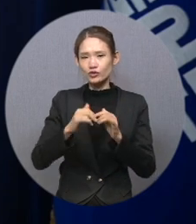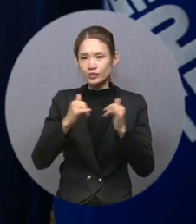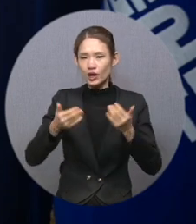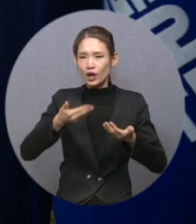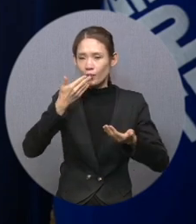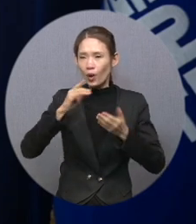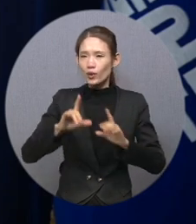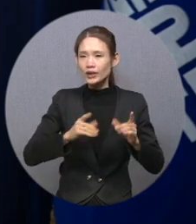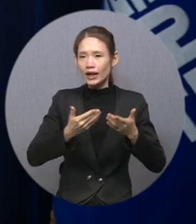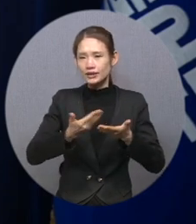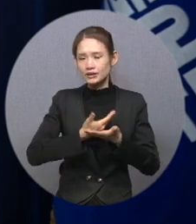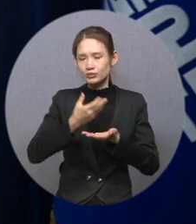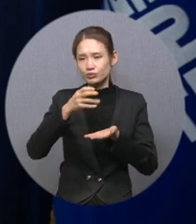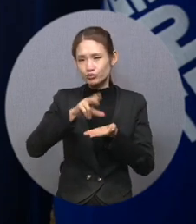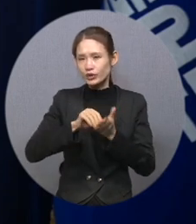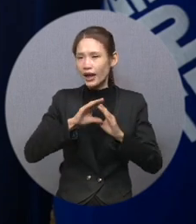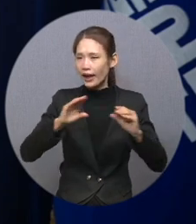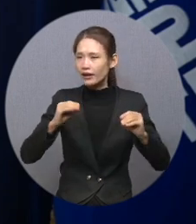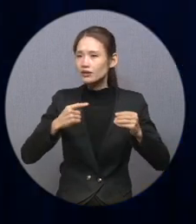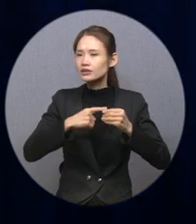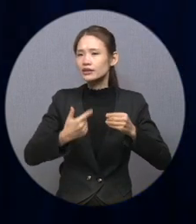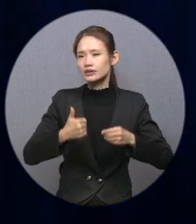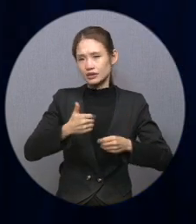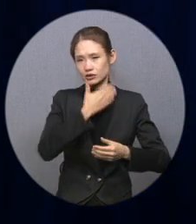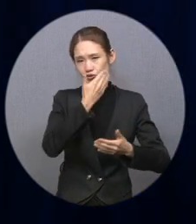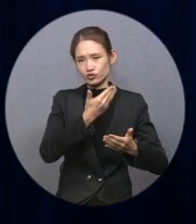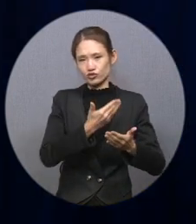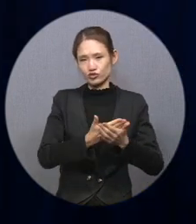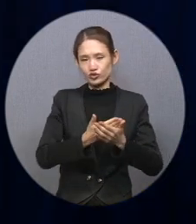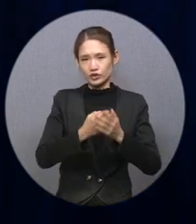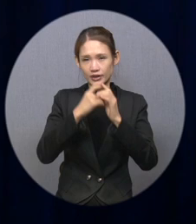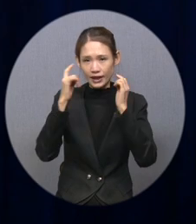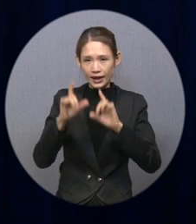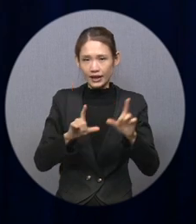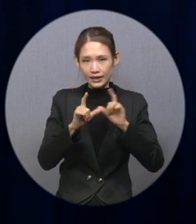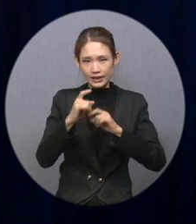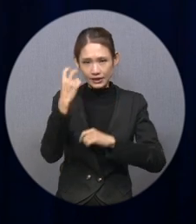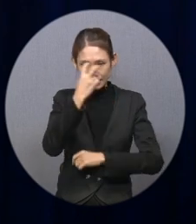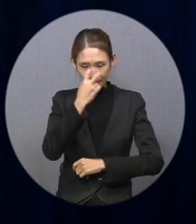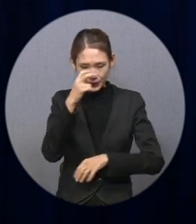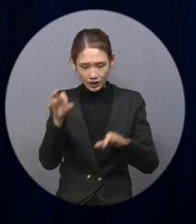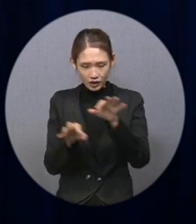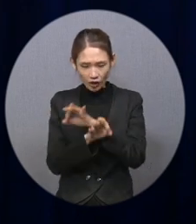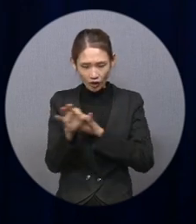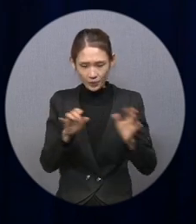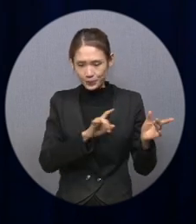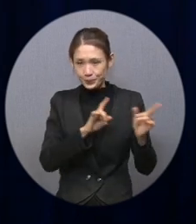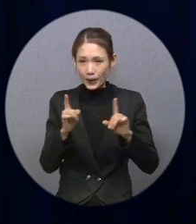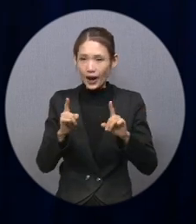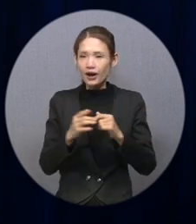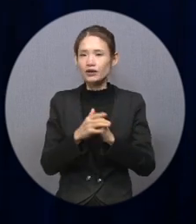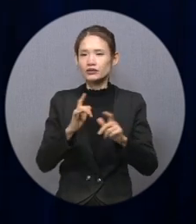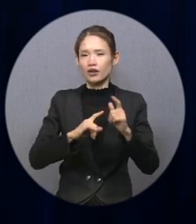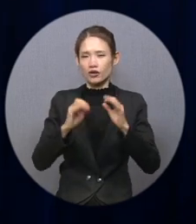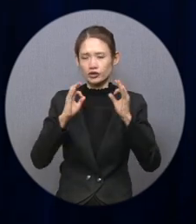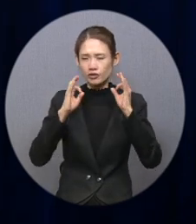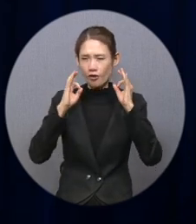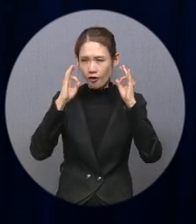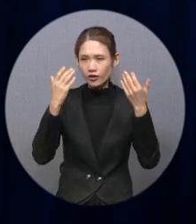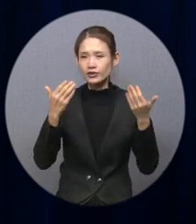해결하는 것이 최우선 이어야 합니다 민생을 살피고 경제를 살리는데 원 정성을